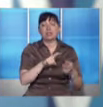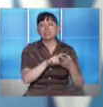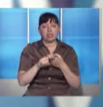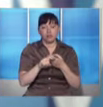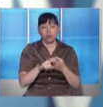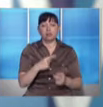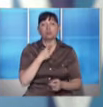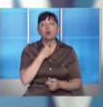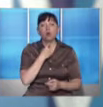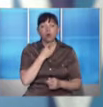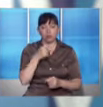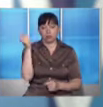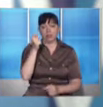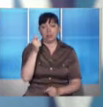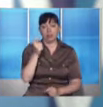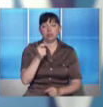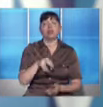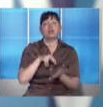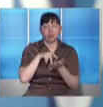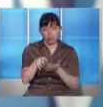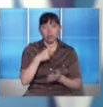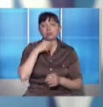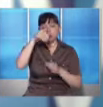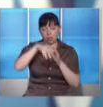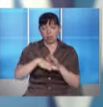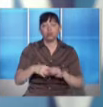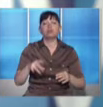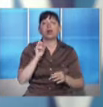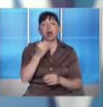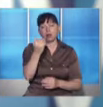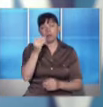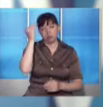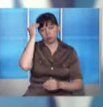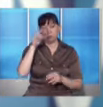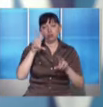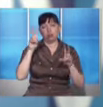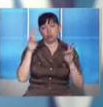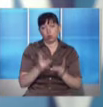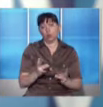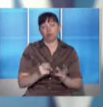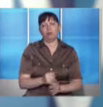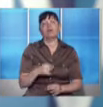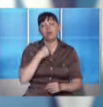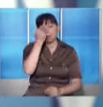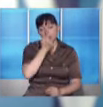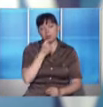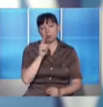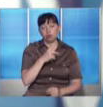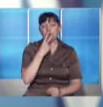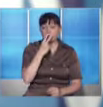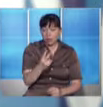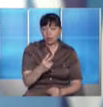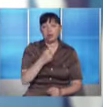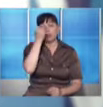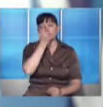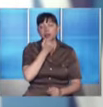depinde votul de duminică. Mergeți și votați cum credeți de cuvință. Vă mulțumim foarte mult că ne-ați urmărit,